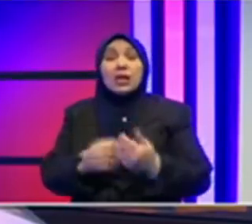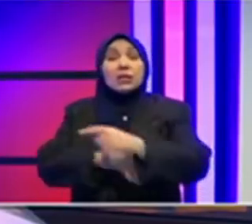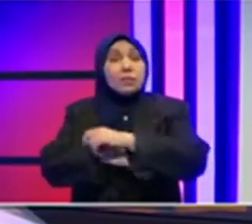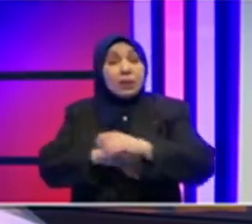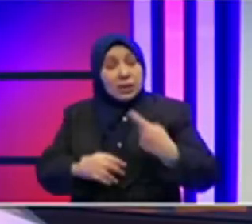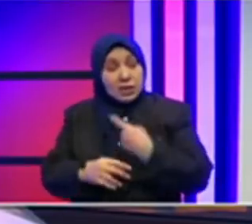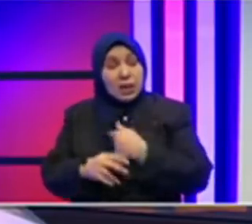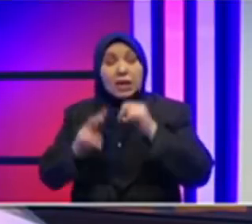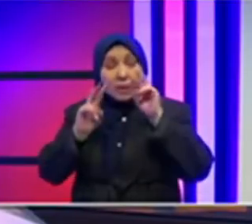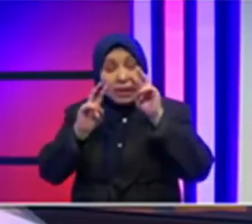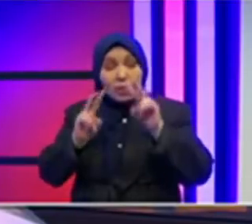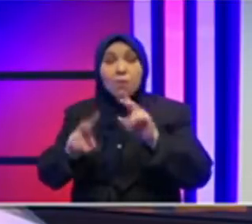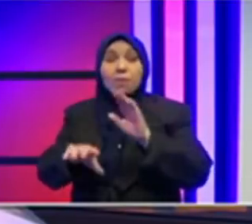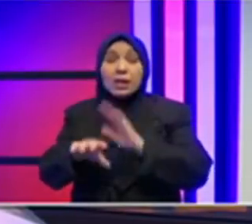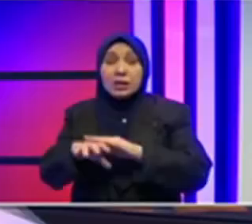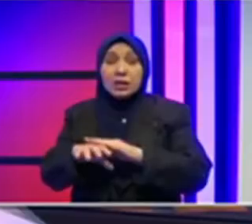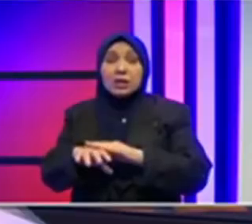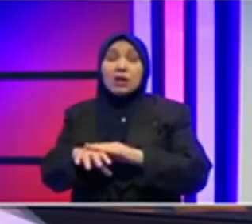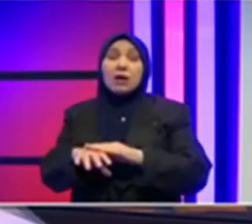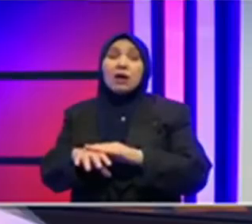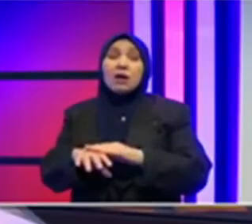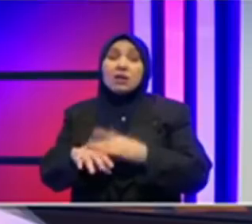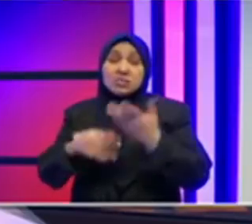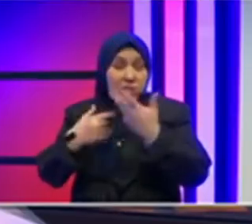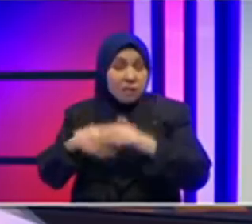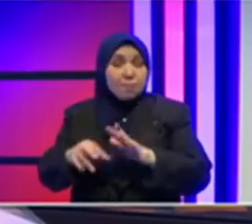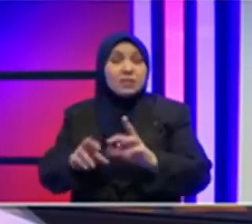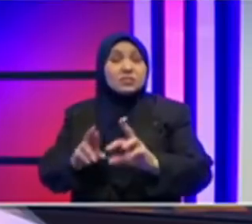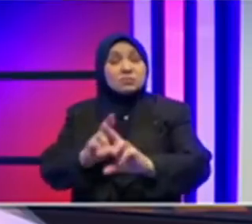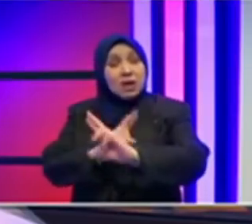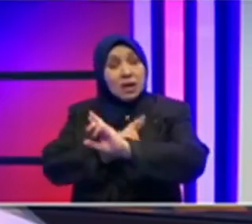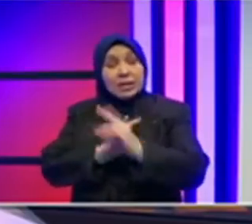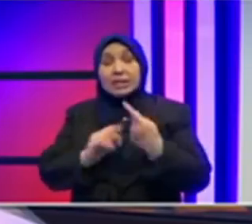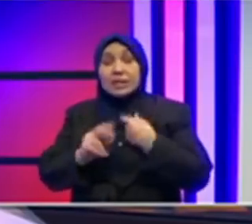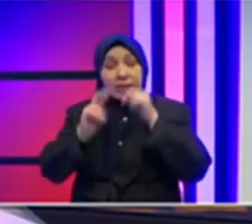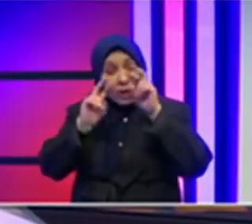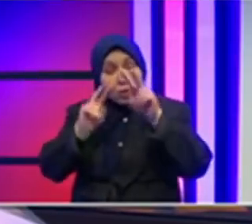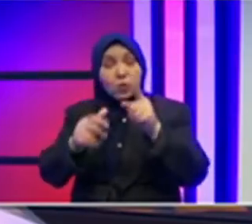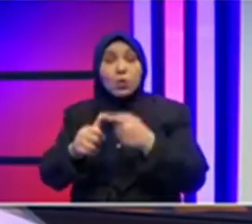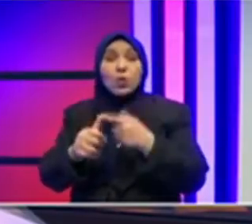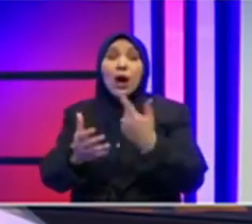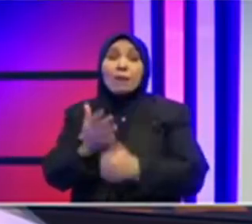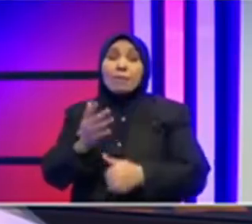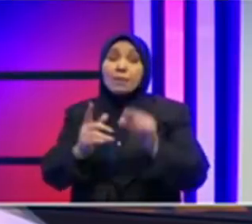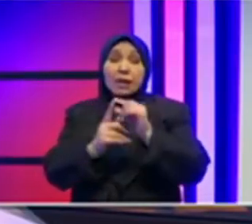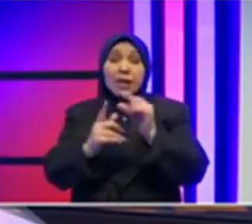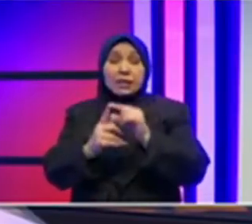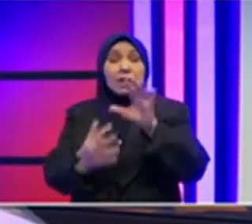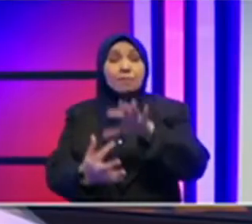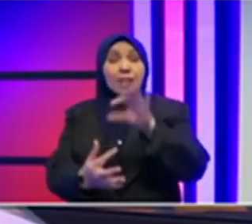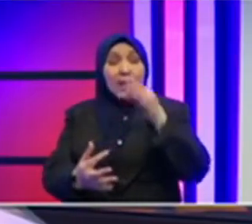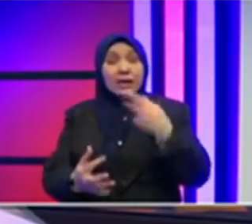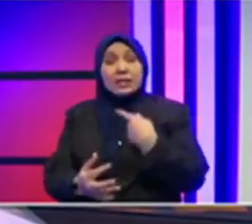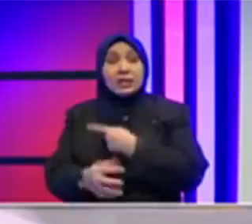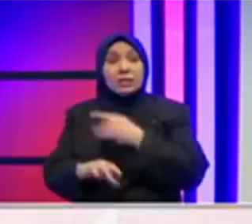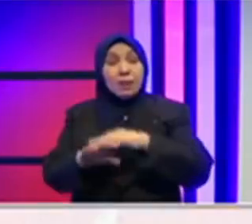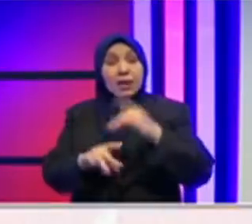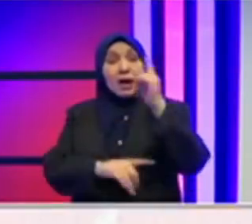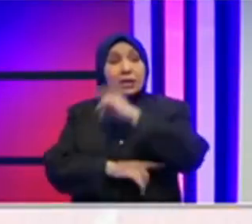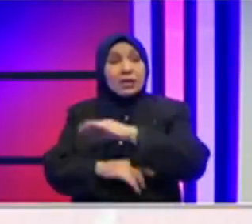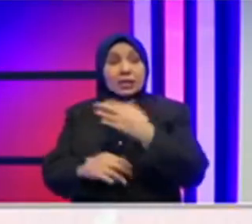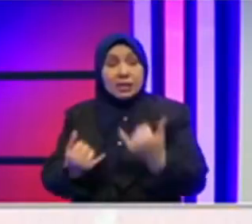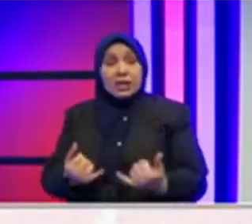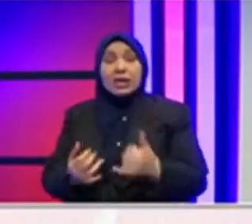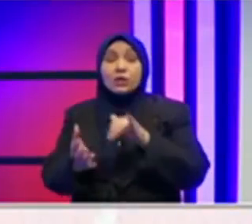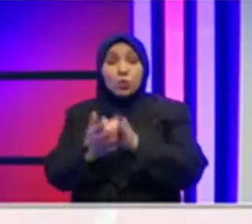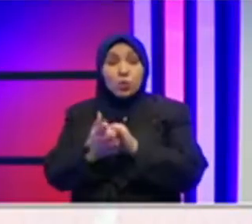akan lihat lebih lanjut lagi pada selepas rehat nanti. Kita saksikan dahulu apakah perkataan pilihan pada hari ini,